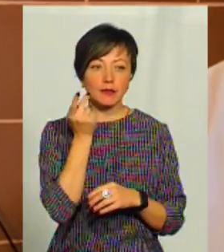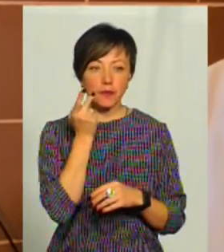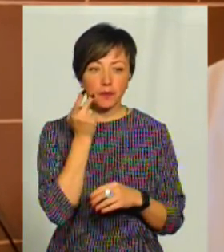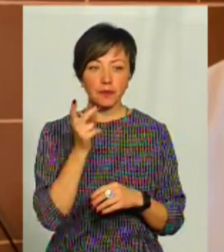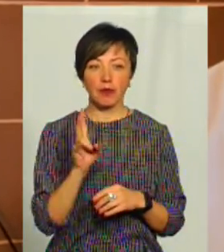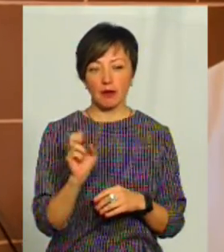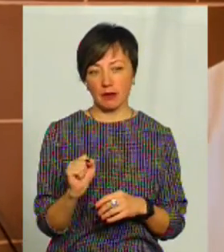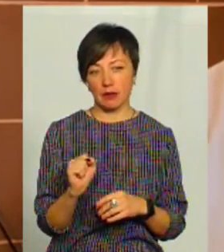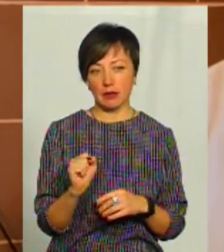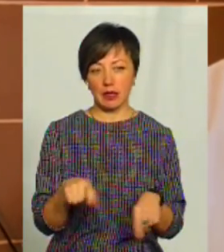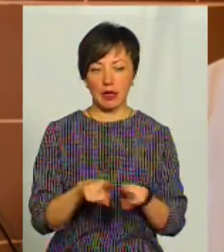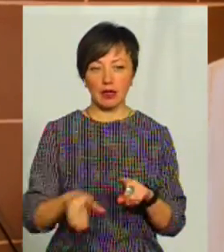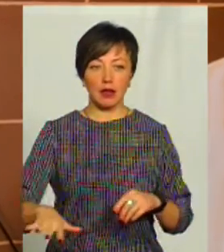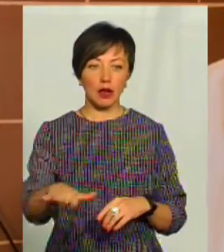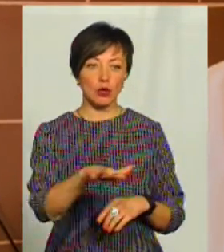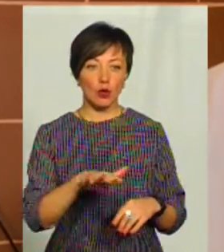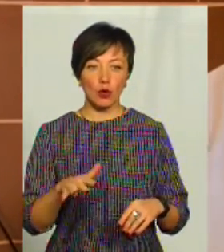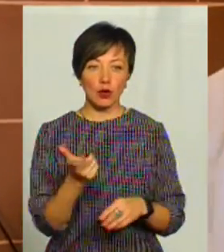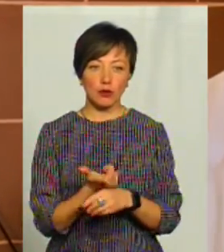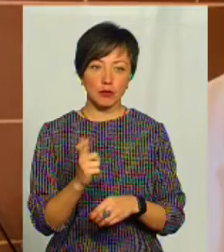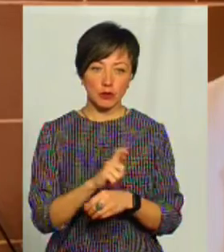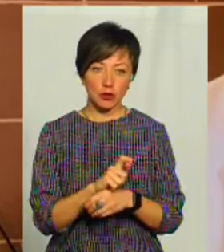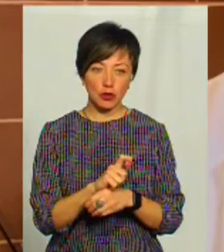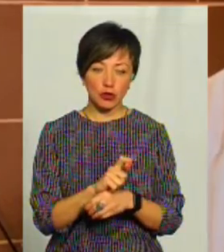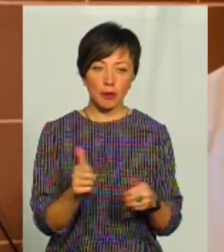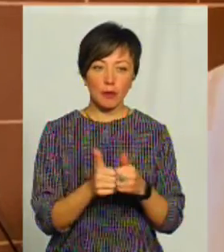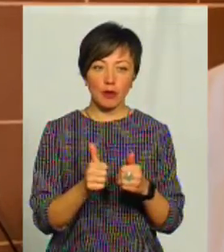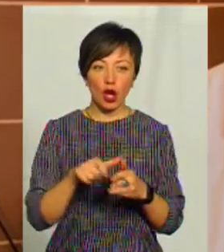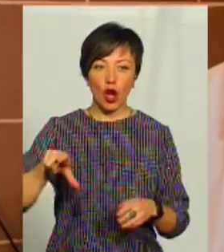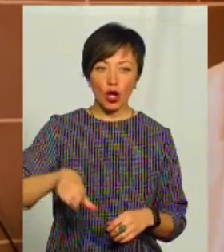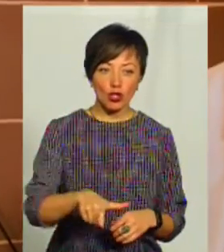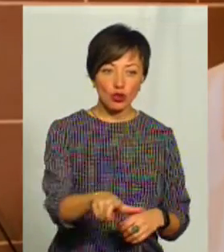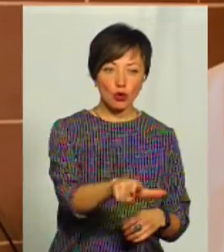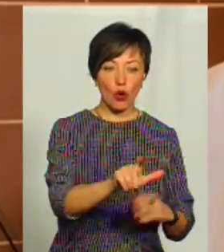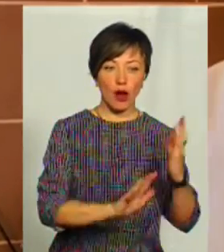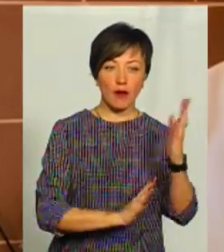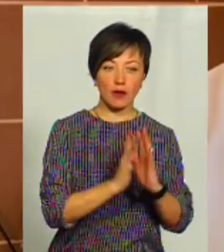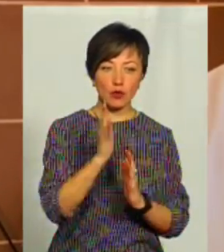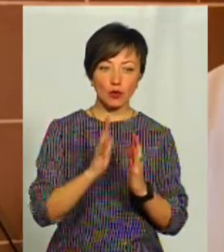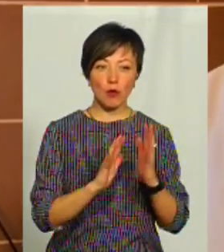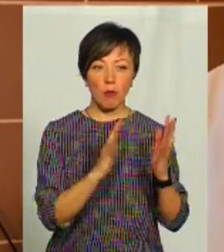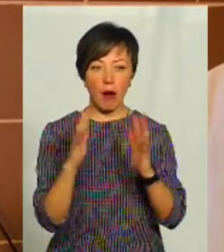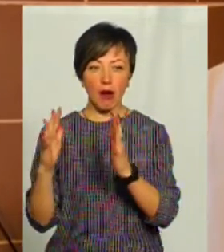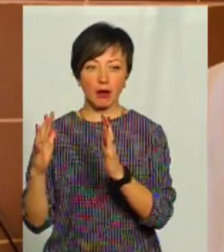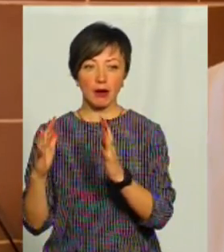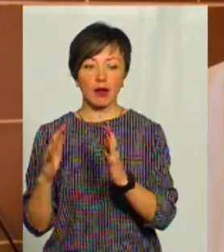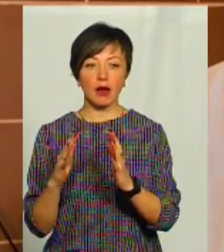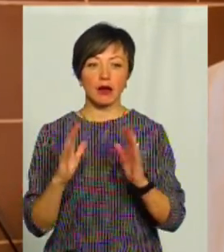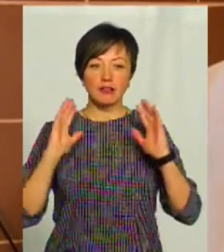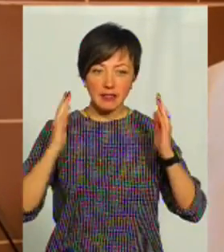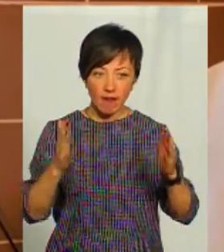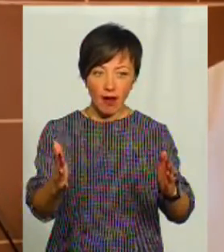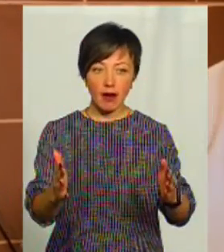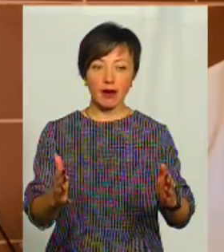вигулюють на таких територіях більш біля річок, в лісосмугах, в парках, в